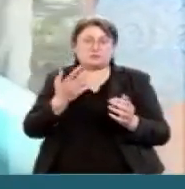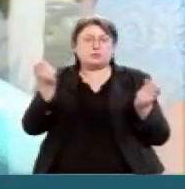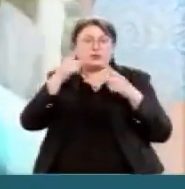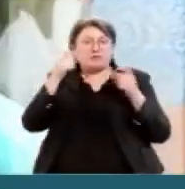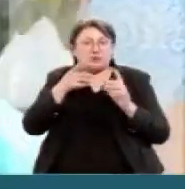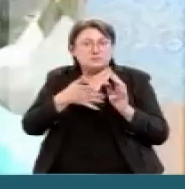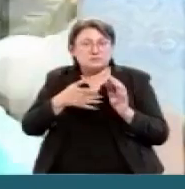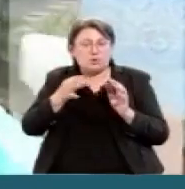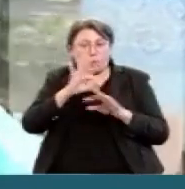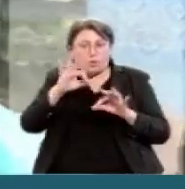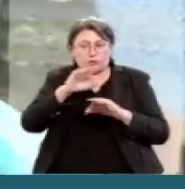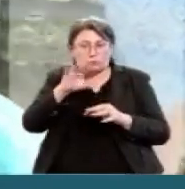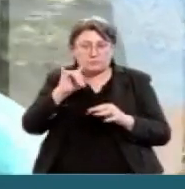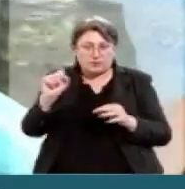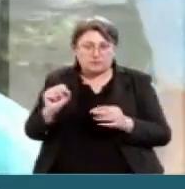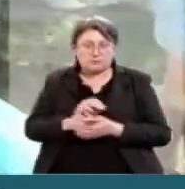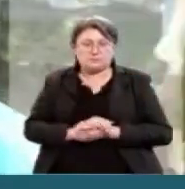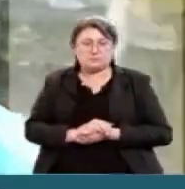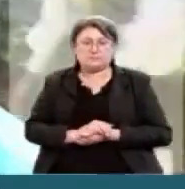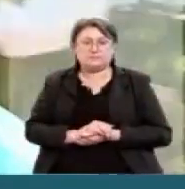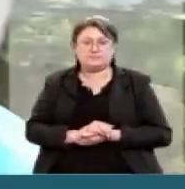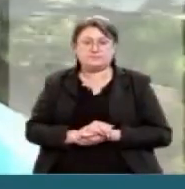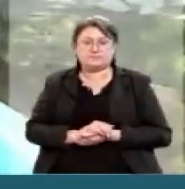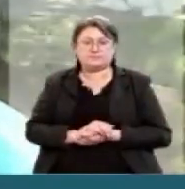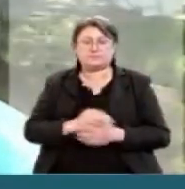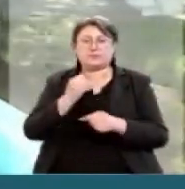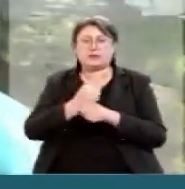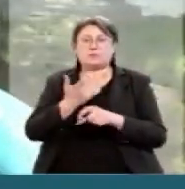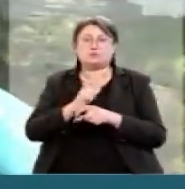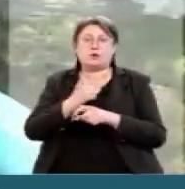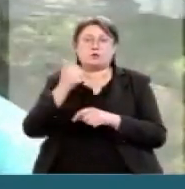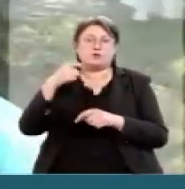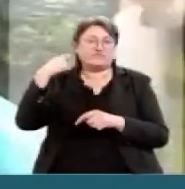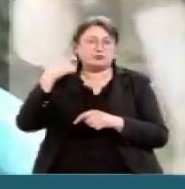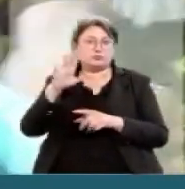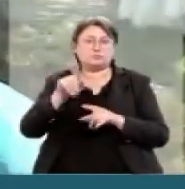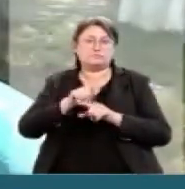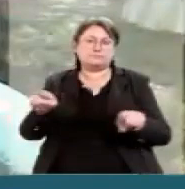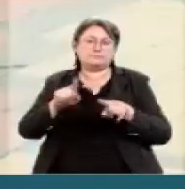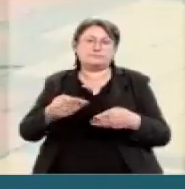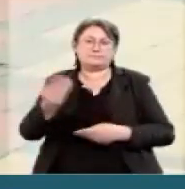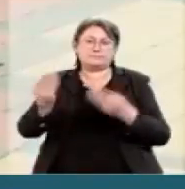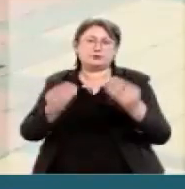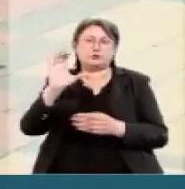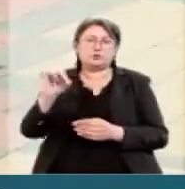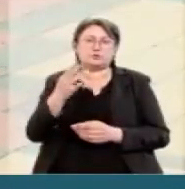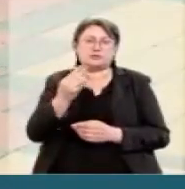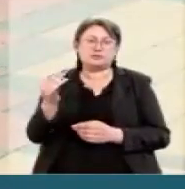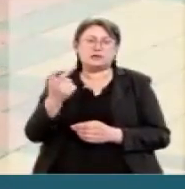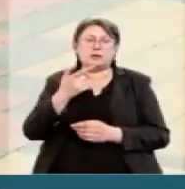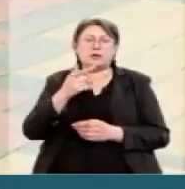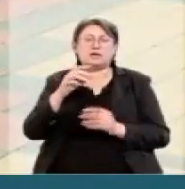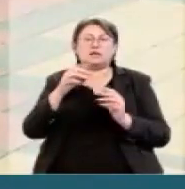этом. И сделаем очень хорошее видео, которое будем распространять в социальных сетях. Гульсаид